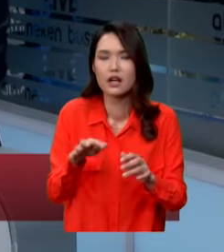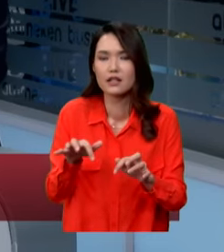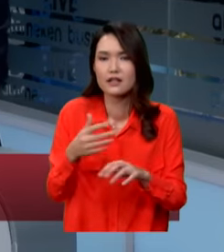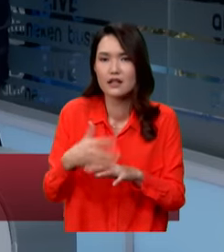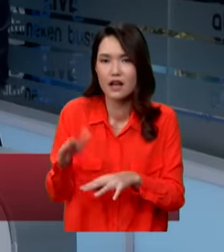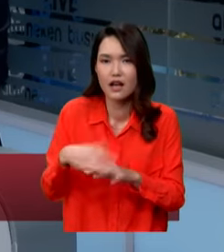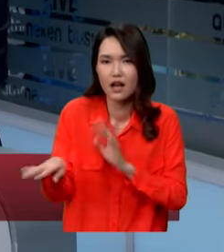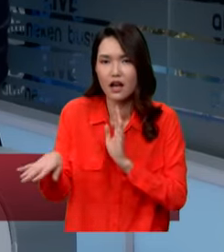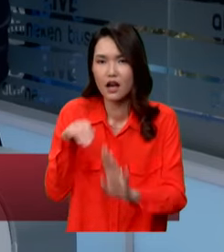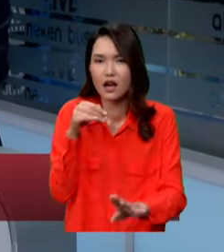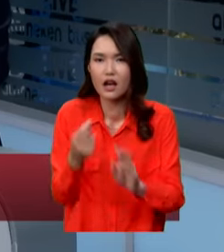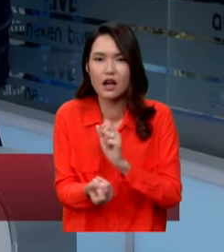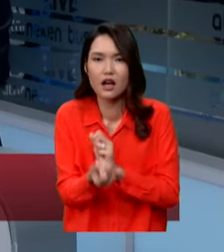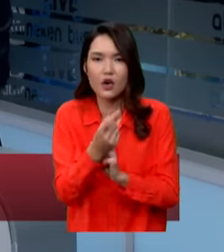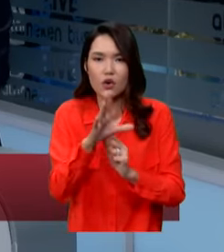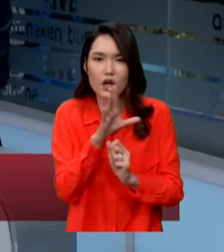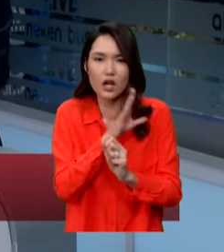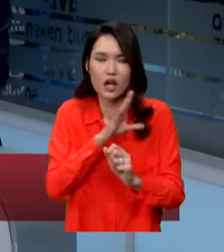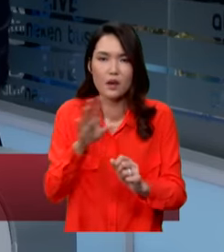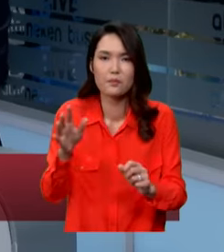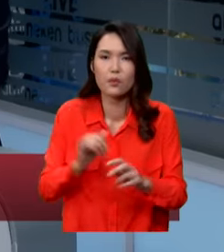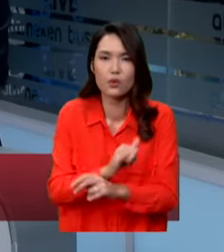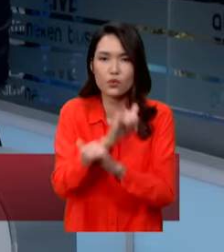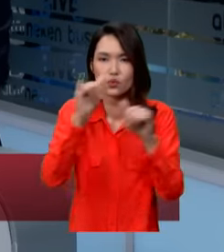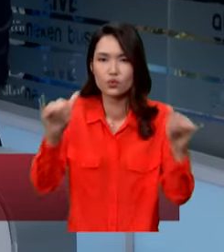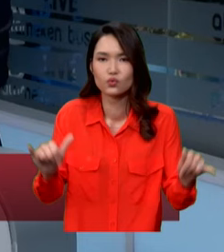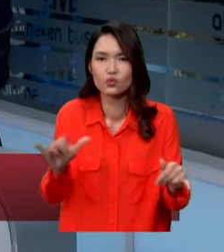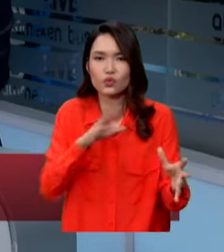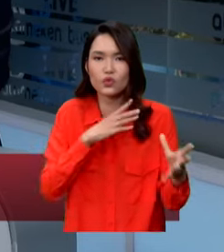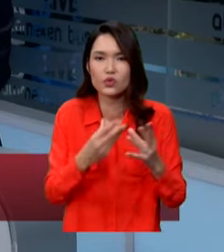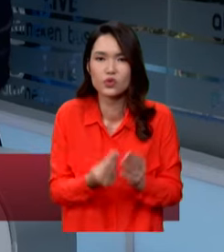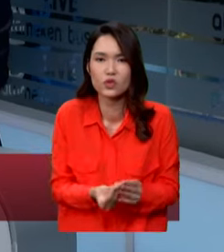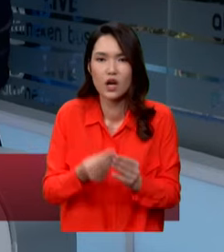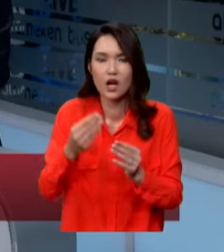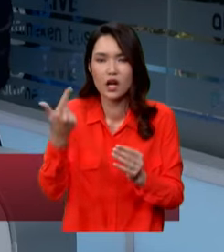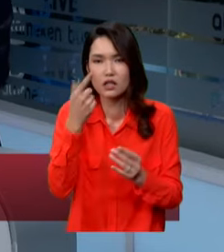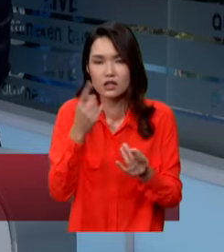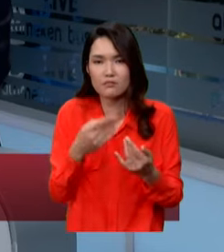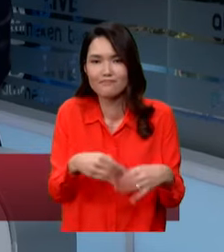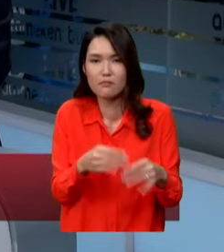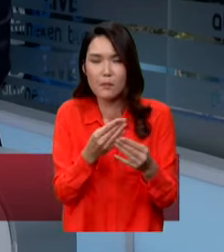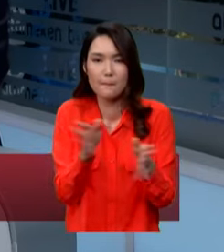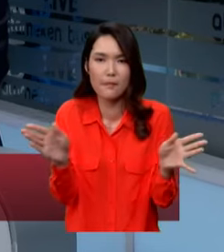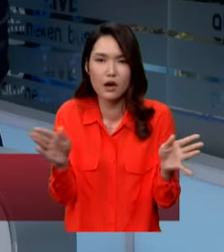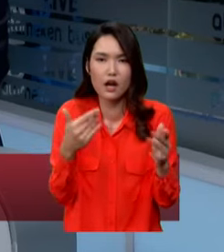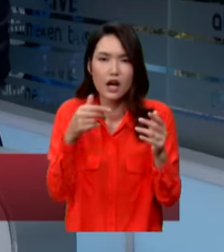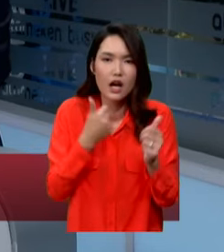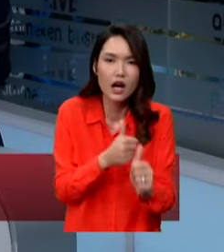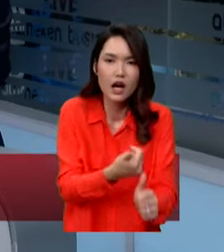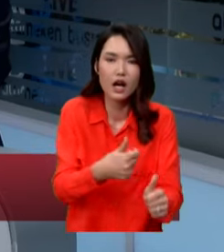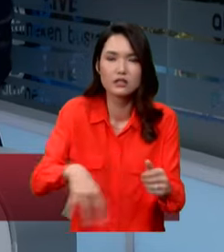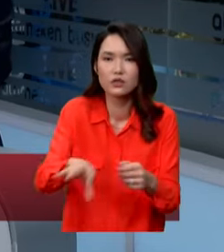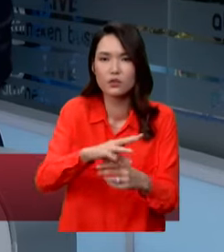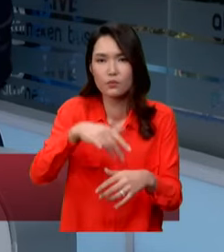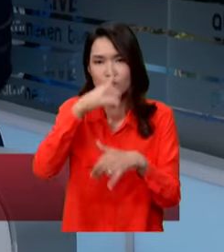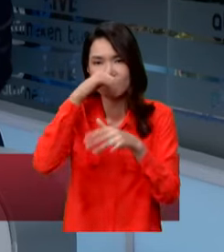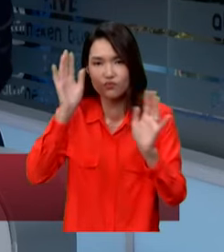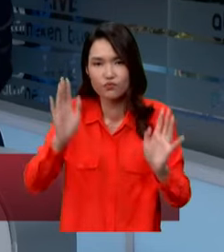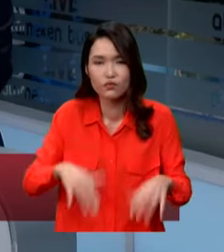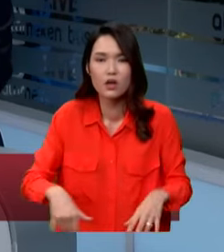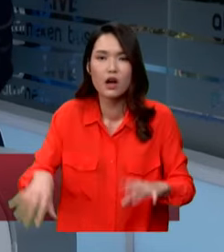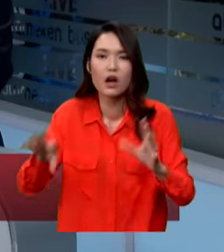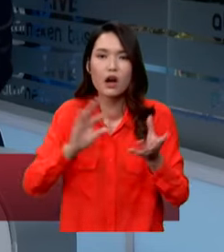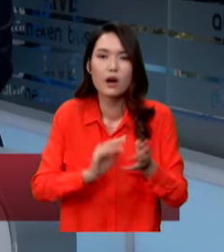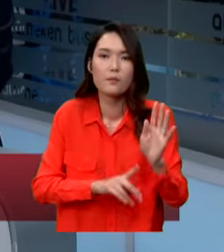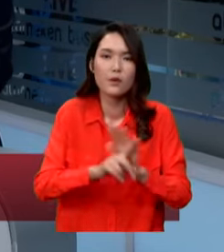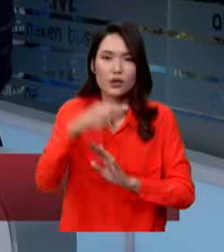рынка признают, количество транзакций в стране увеличивается в геометрической прогрессии. И отследить все невозможно. Как результат, с